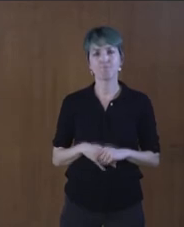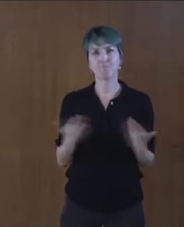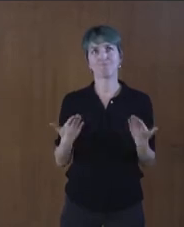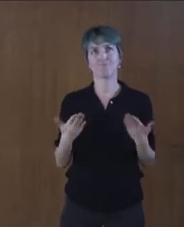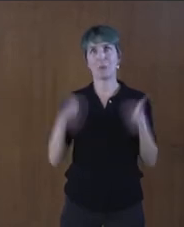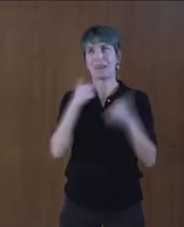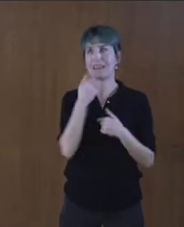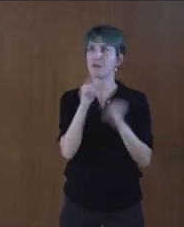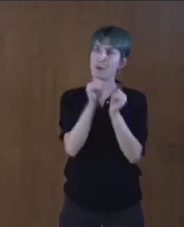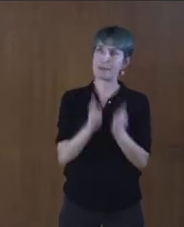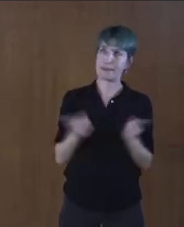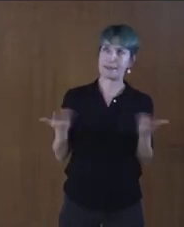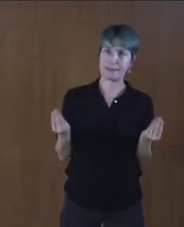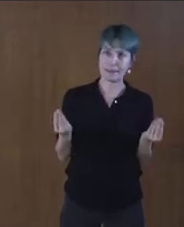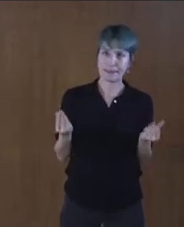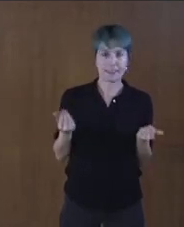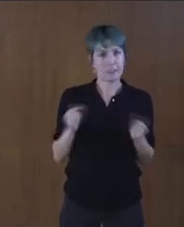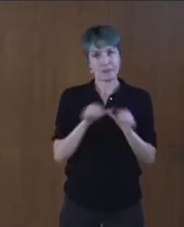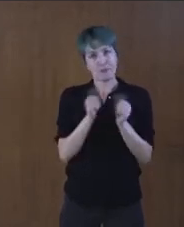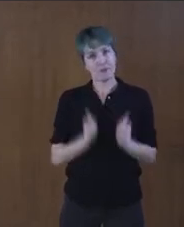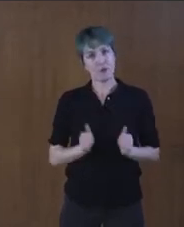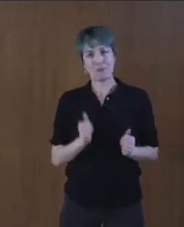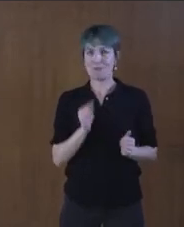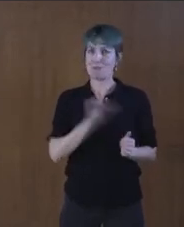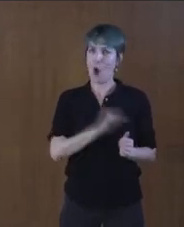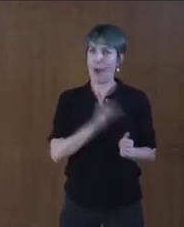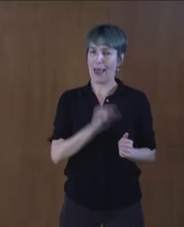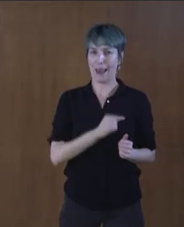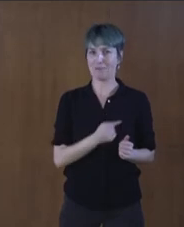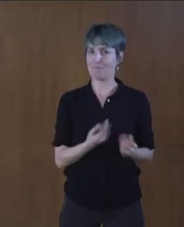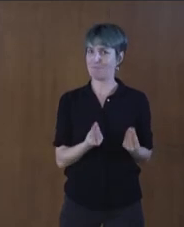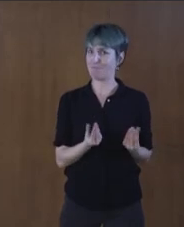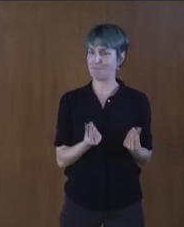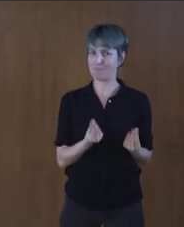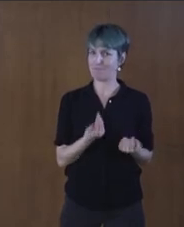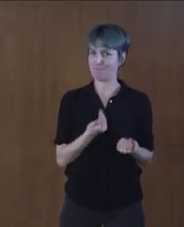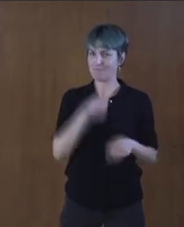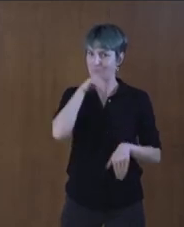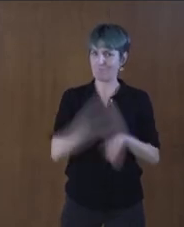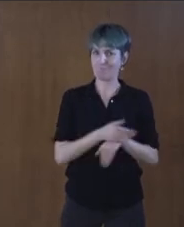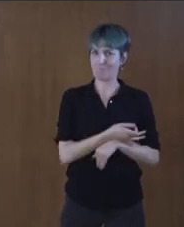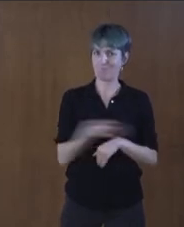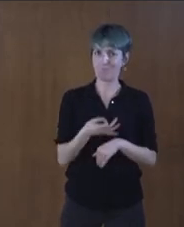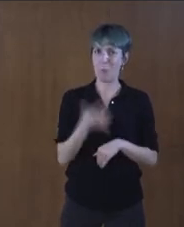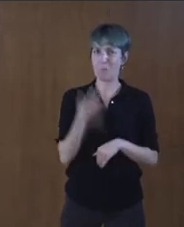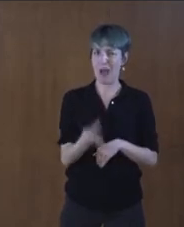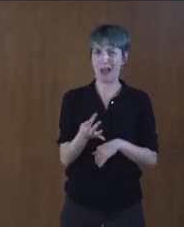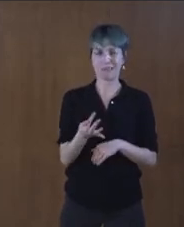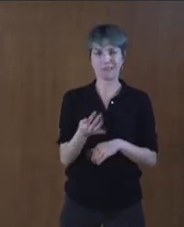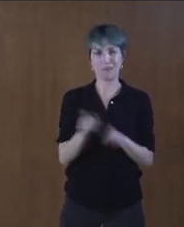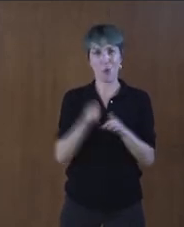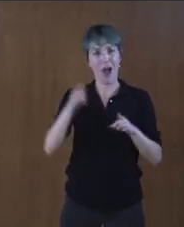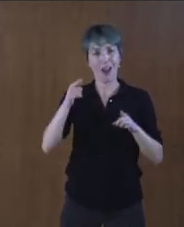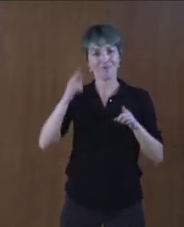deixeu-m'ho dir així, d'una indigència moral impròpia i massa inconscient. El